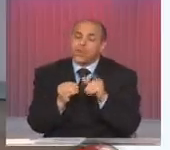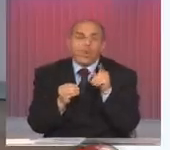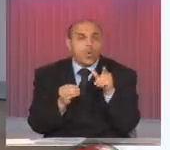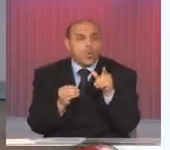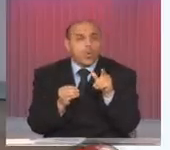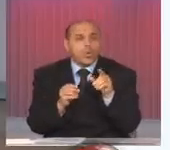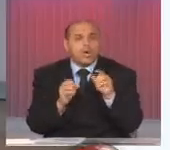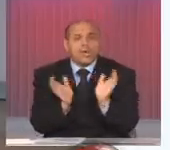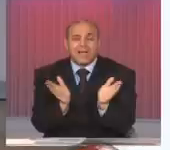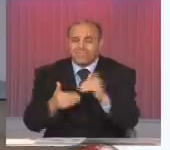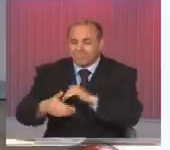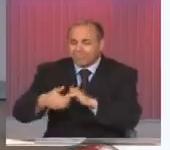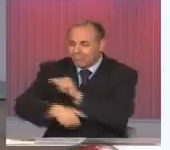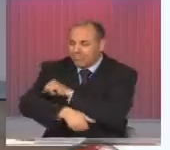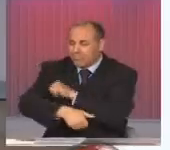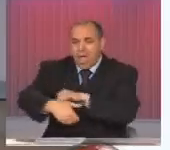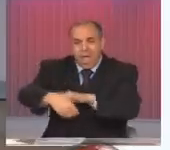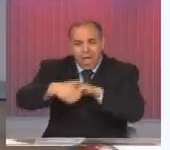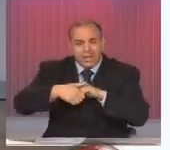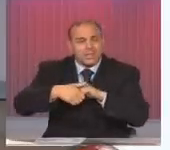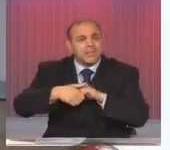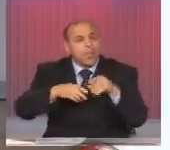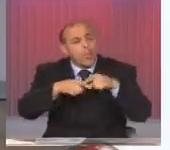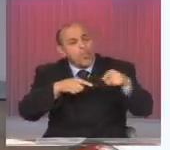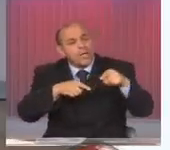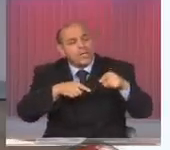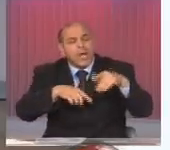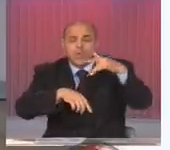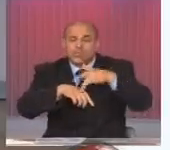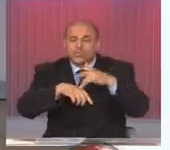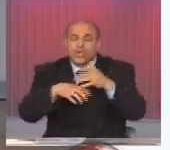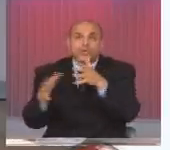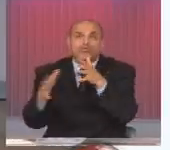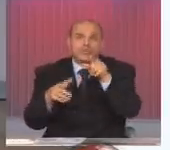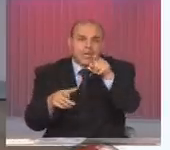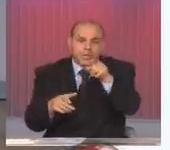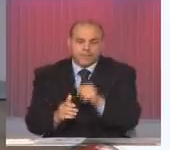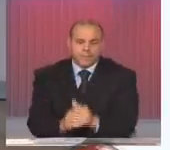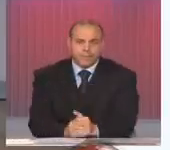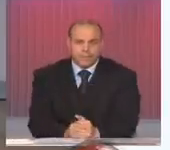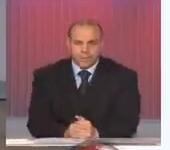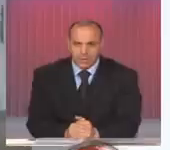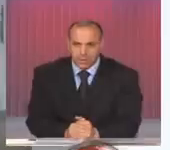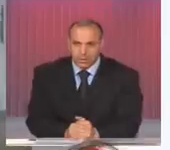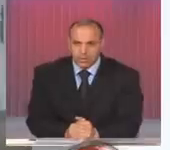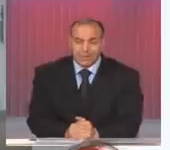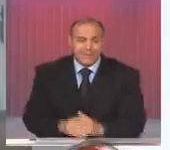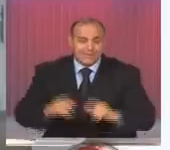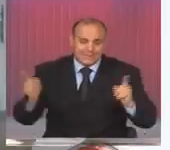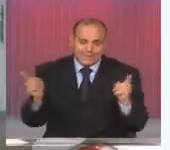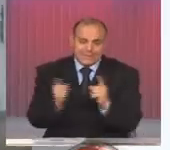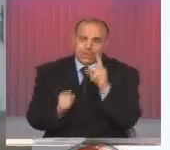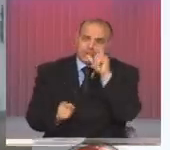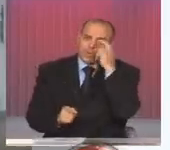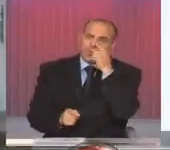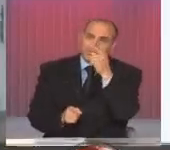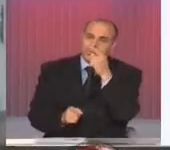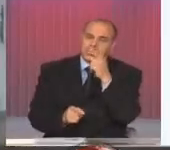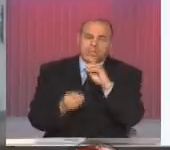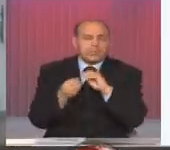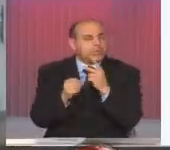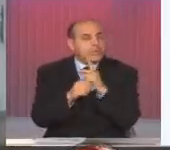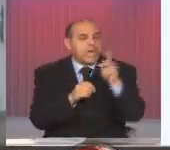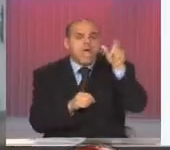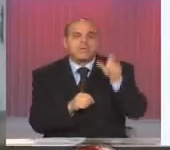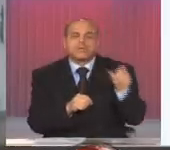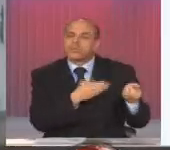رفض وكالات الإغاثة نقل اللاجئين من المناطق التي ضربتها العاصفة. قد تلخص هذه الصور حجم الكارثة